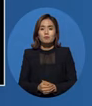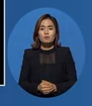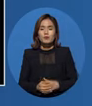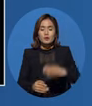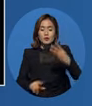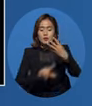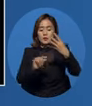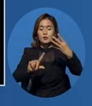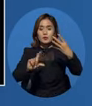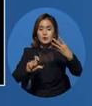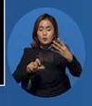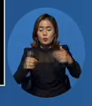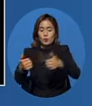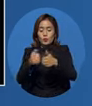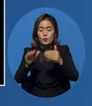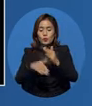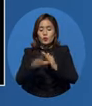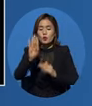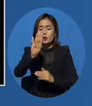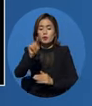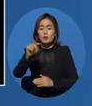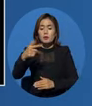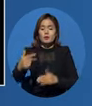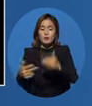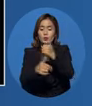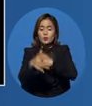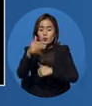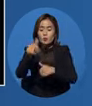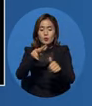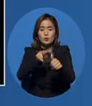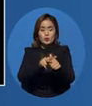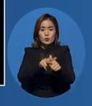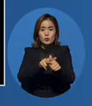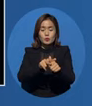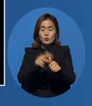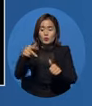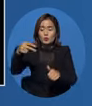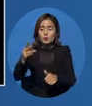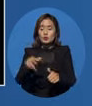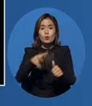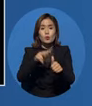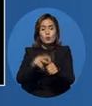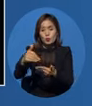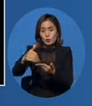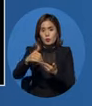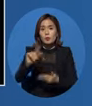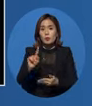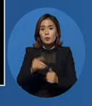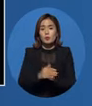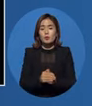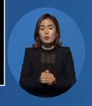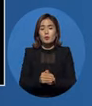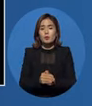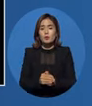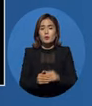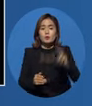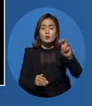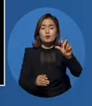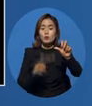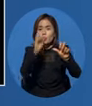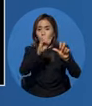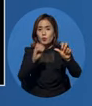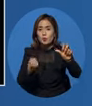15일전 준해 에서 변재일 연장이 송영길 후보의 요청이다 아 25%